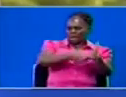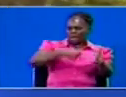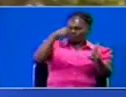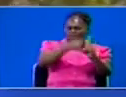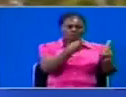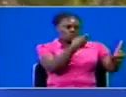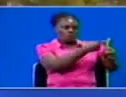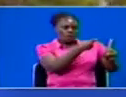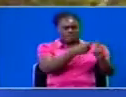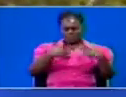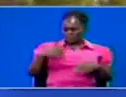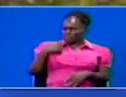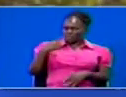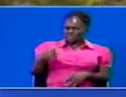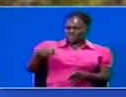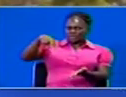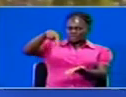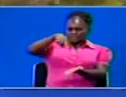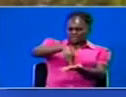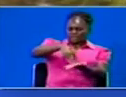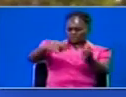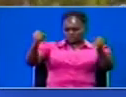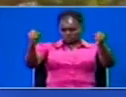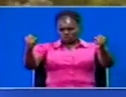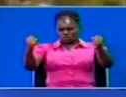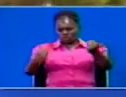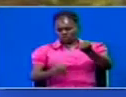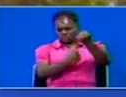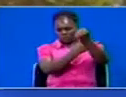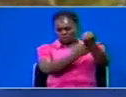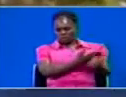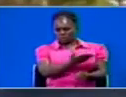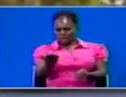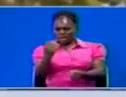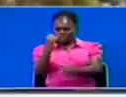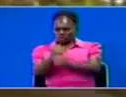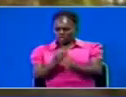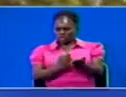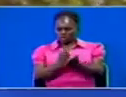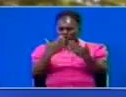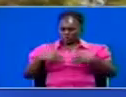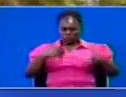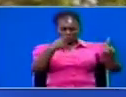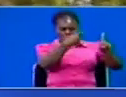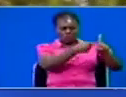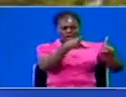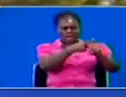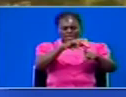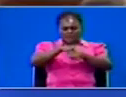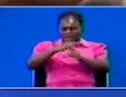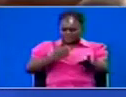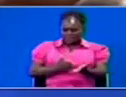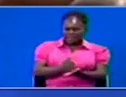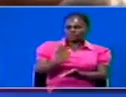wanakwale. Tumemwambia asimame kidete, tuko nyuma yake kuhakikisha kwamba watu wa Kwale wanapata haki